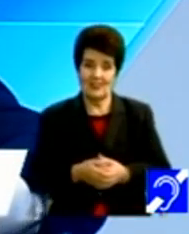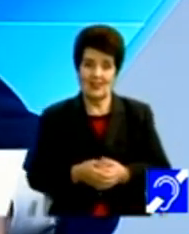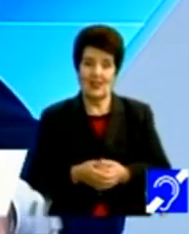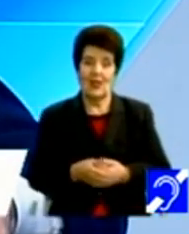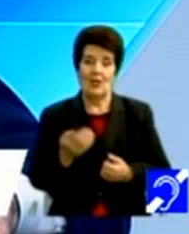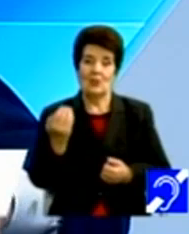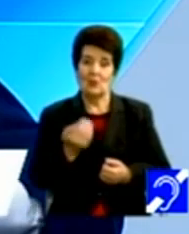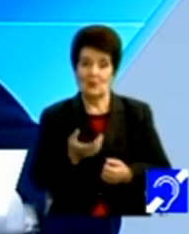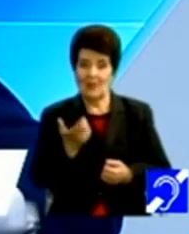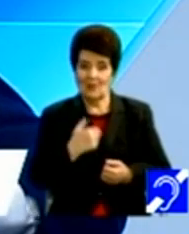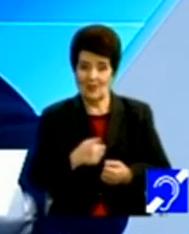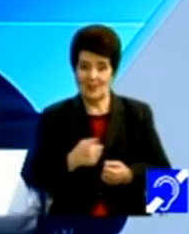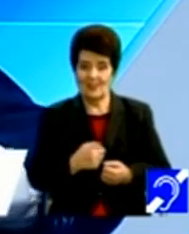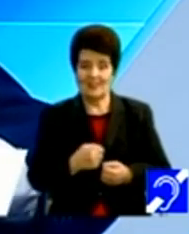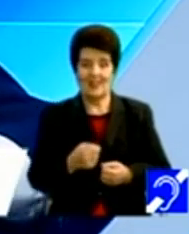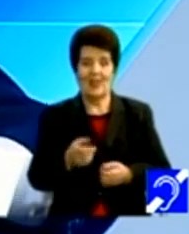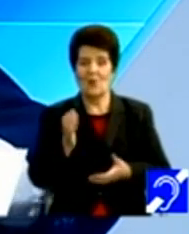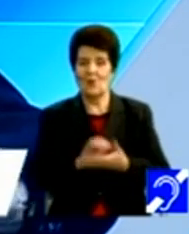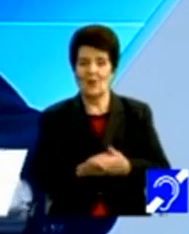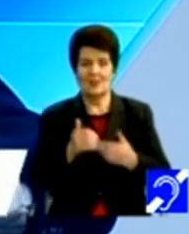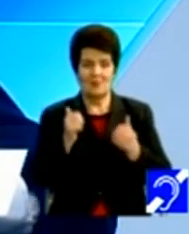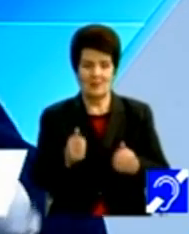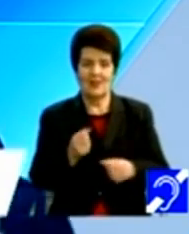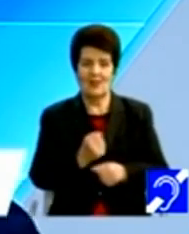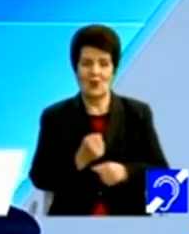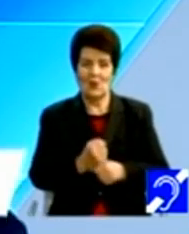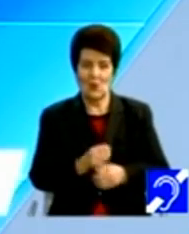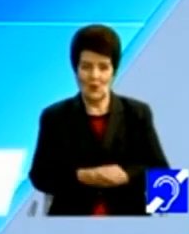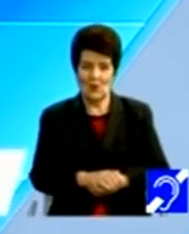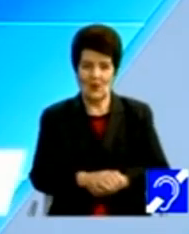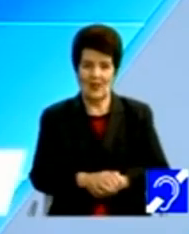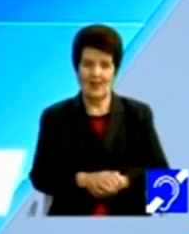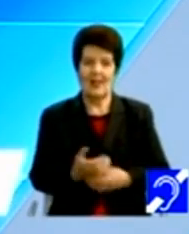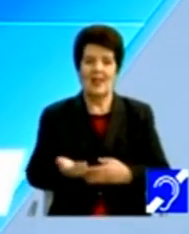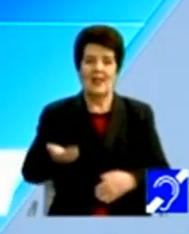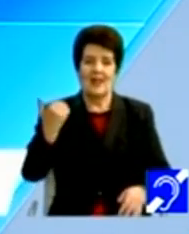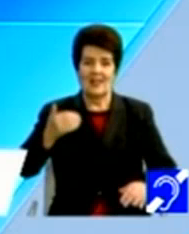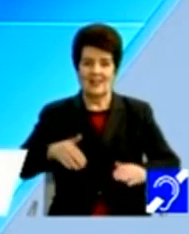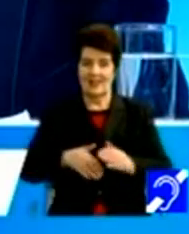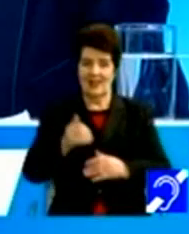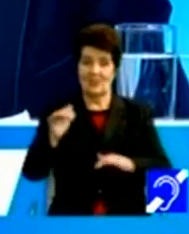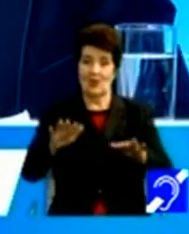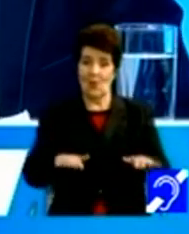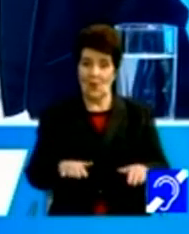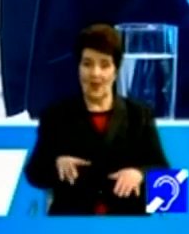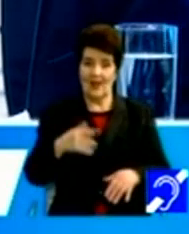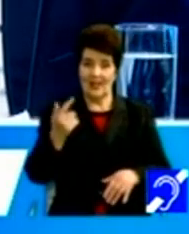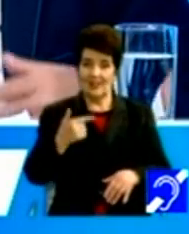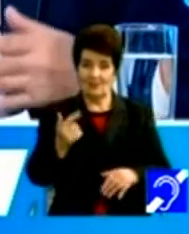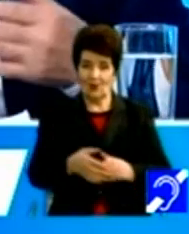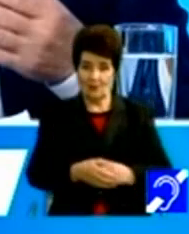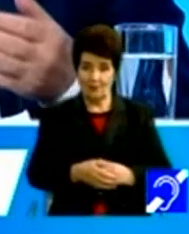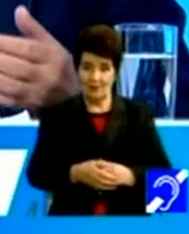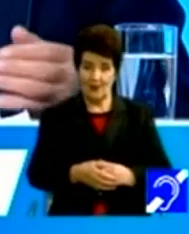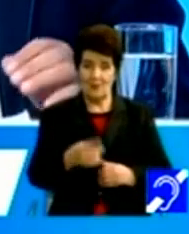Țicu, dumneavoastră cunoașteți foarte bine lucrurile. Când am avut discuții înainte de alegerile locale, când vorbeam despre